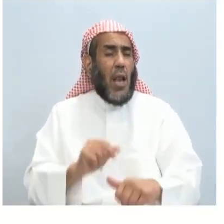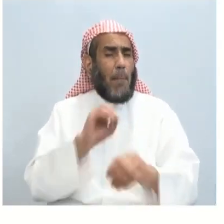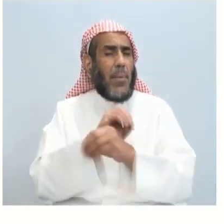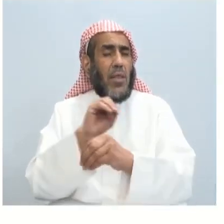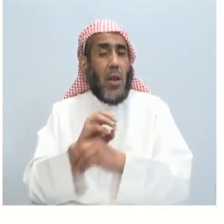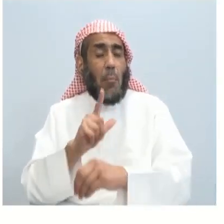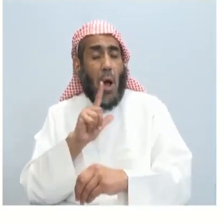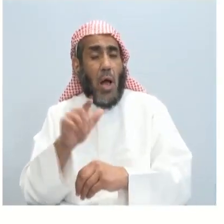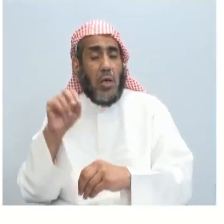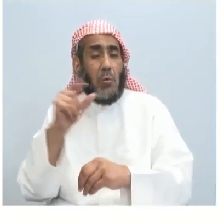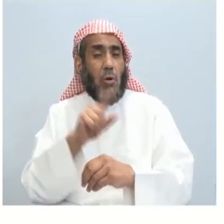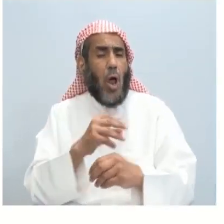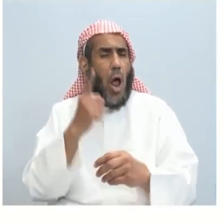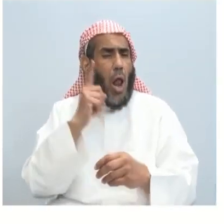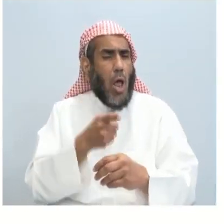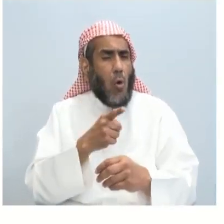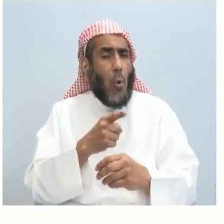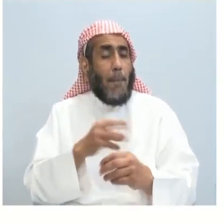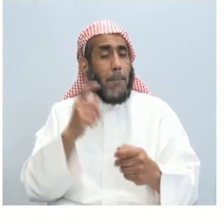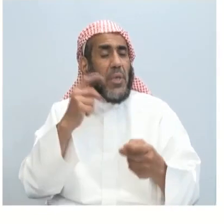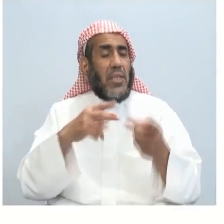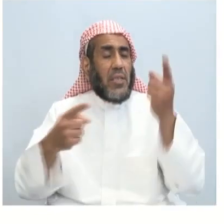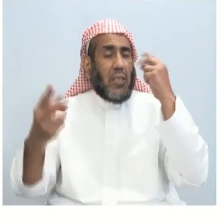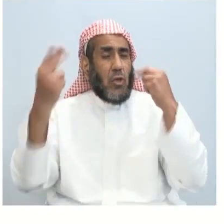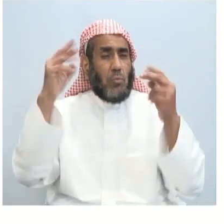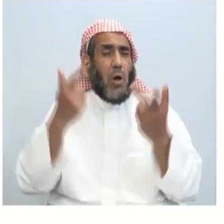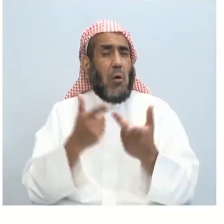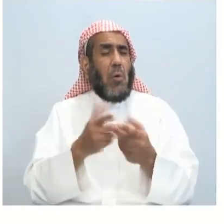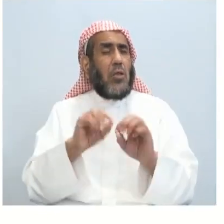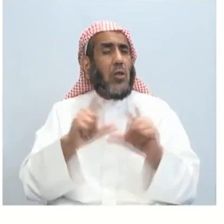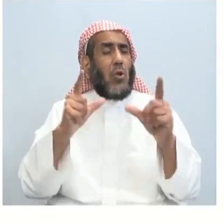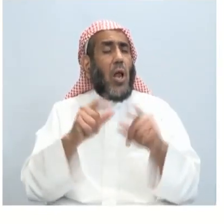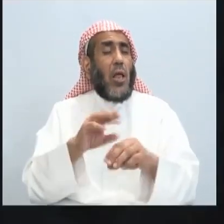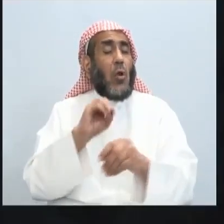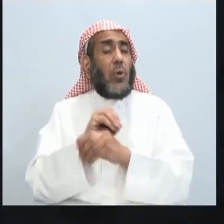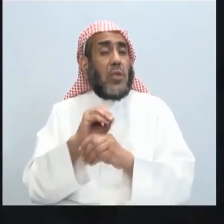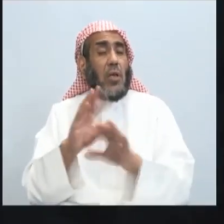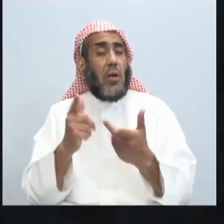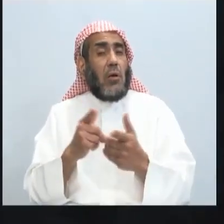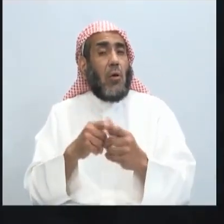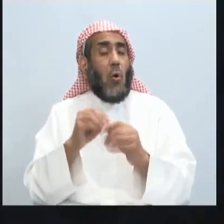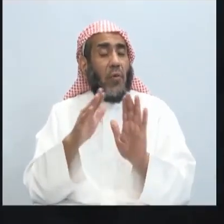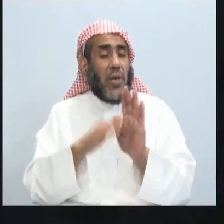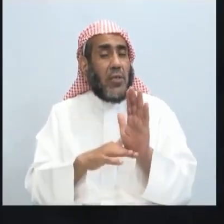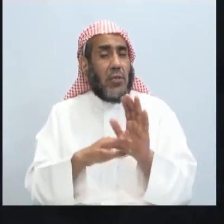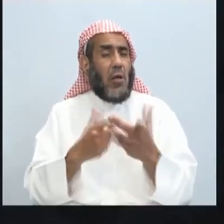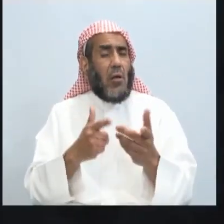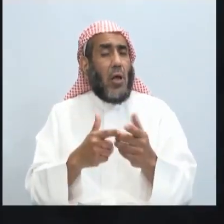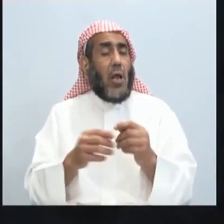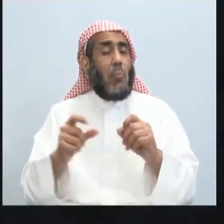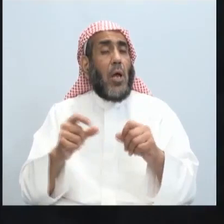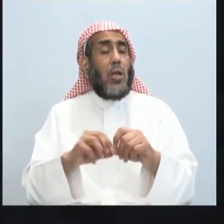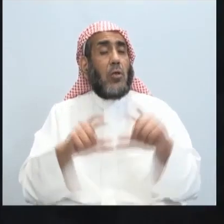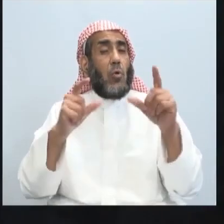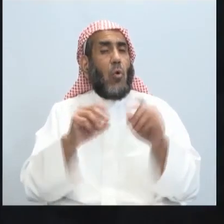لما قال جابر بن حيان عليكم بالتجربه ما هي على ما تدل هذه هذه الوصيه وذكرت ايضا في النص علامه تدل